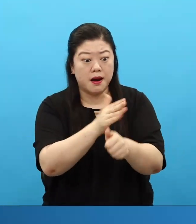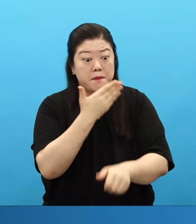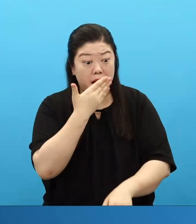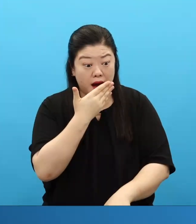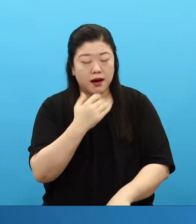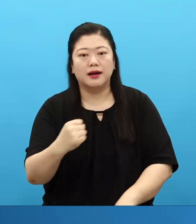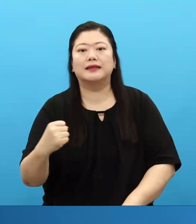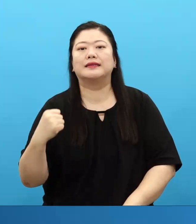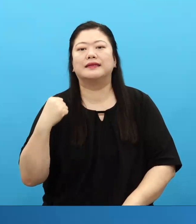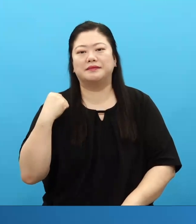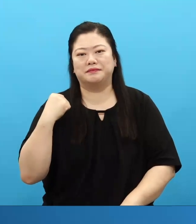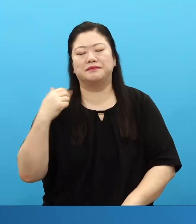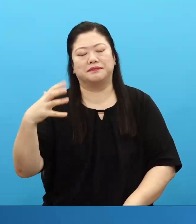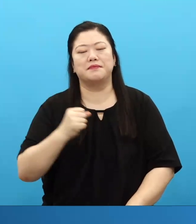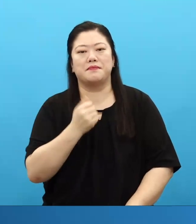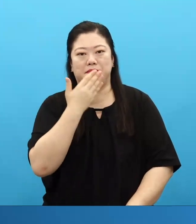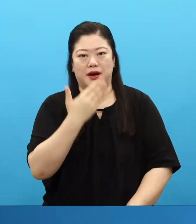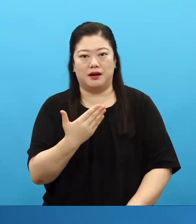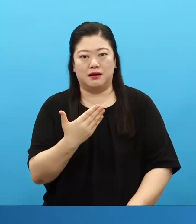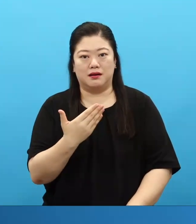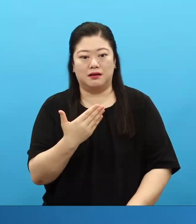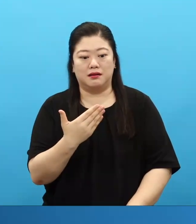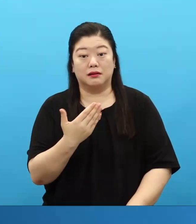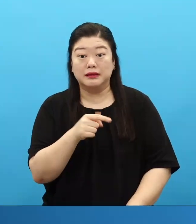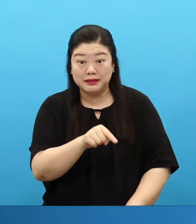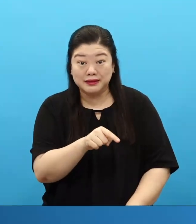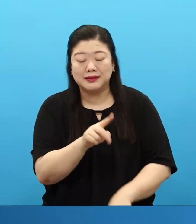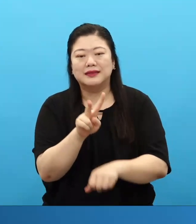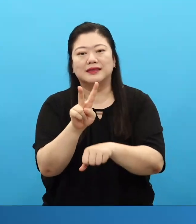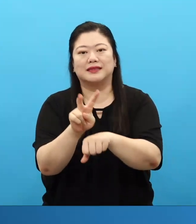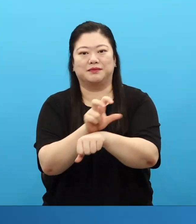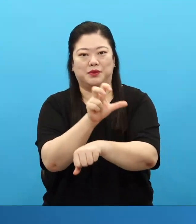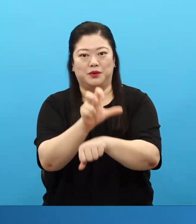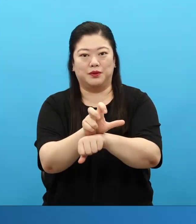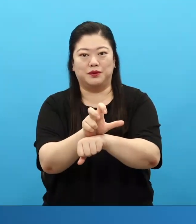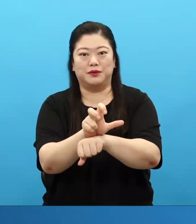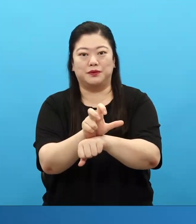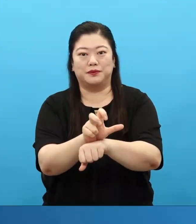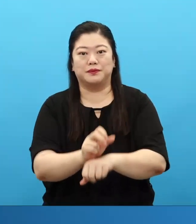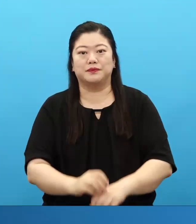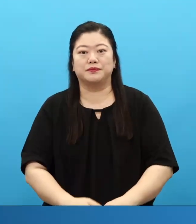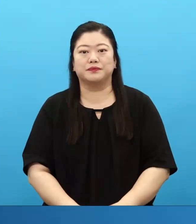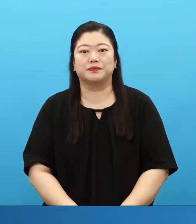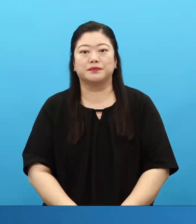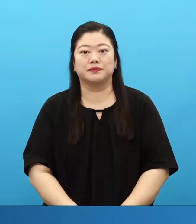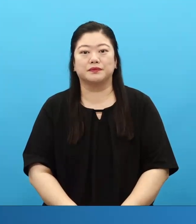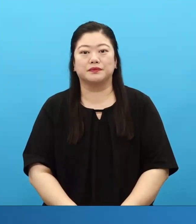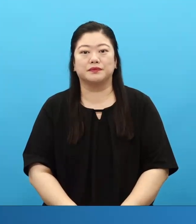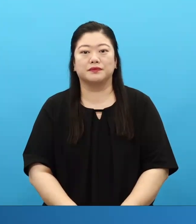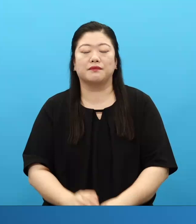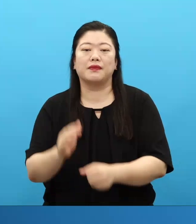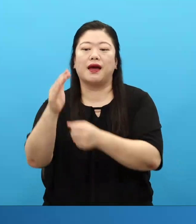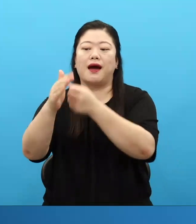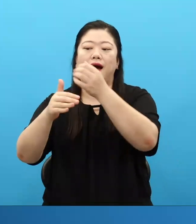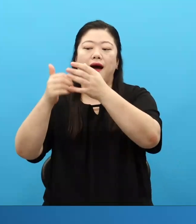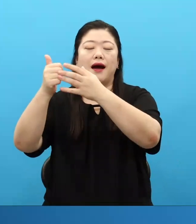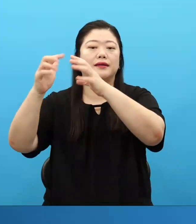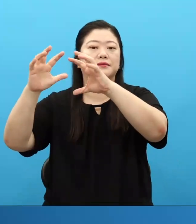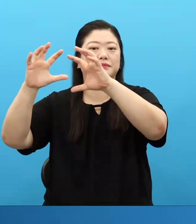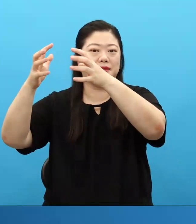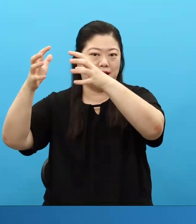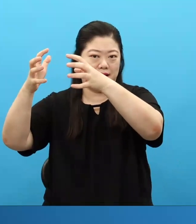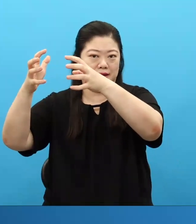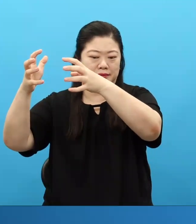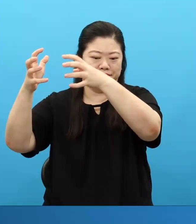Undoubtedly so. 이걸 보고 25라고 We 합니다. call this 25 예, hours. 하나님의 나라 그렇습니다. It's God's 자, kingdom. 이런